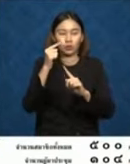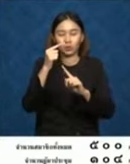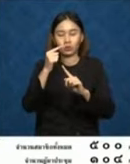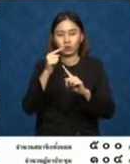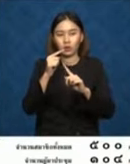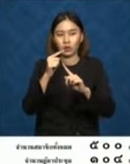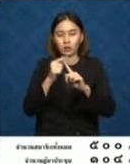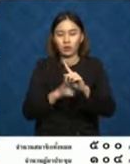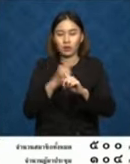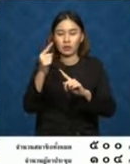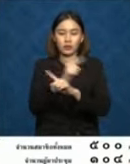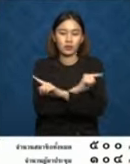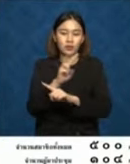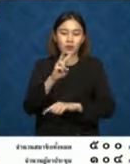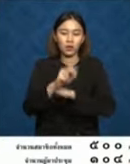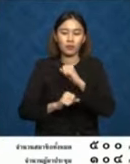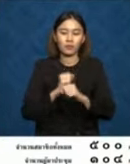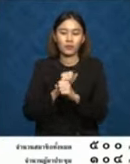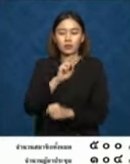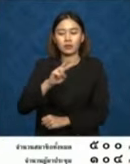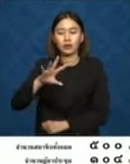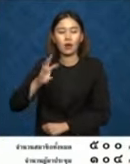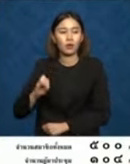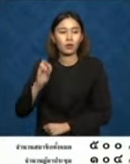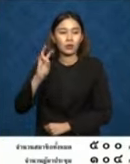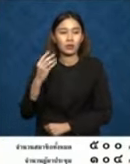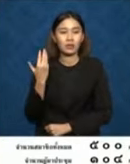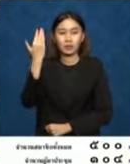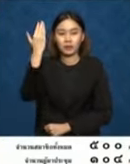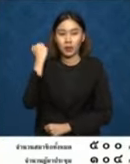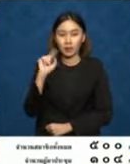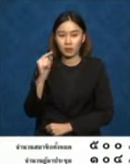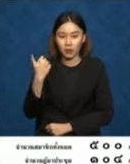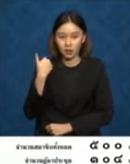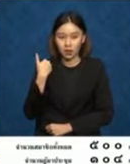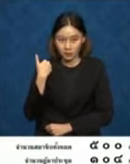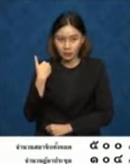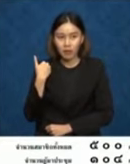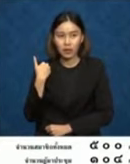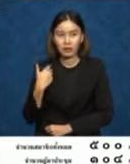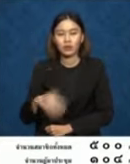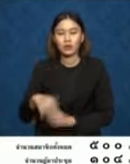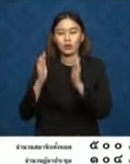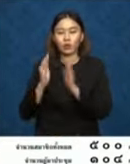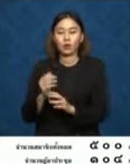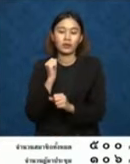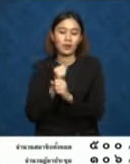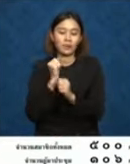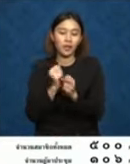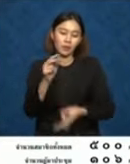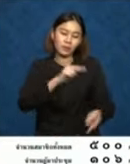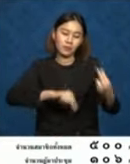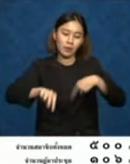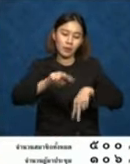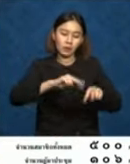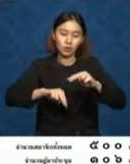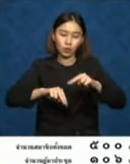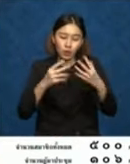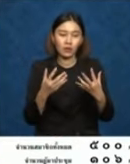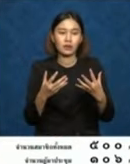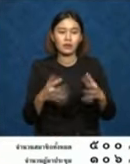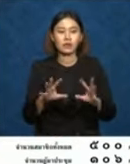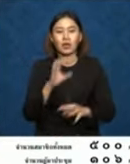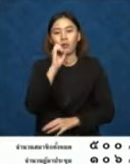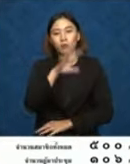ที่2มกราคม2567ซึ่งที่ผ่านมาก็ได้รับเพียงการส่งเจ้าหน้าที่มาตรวจสอบและก็